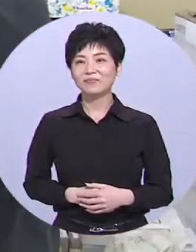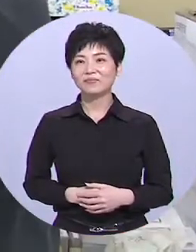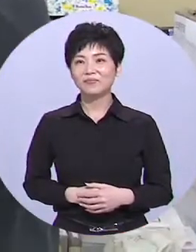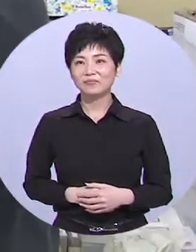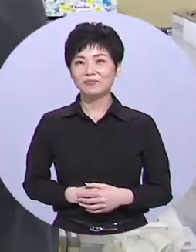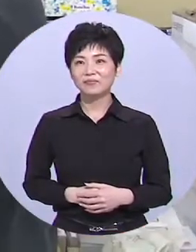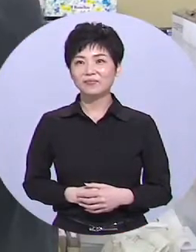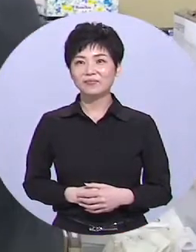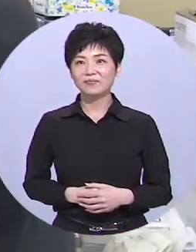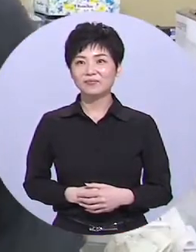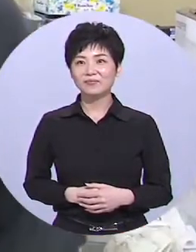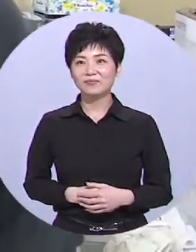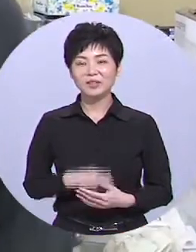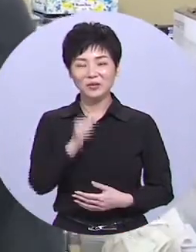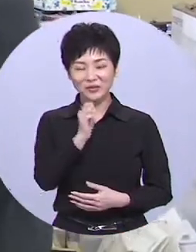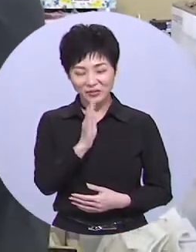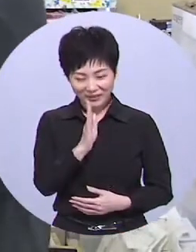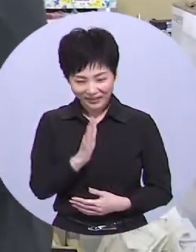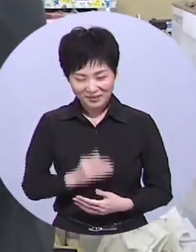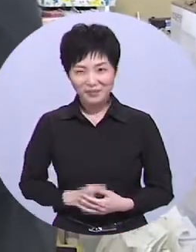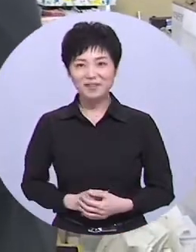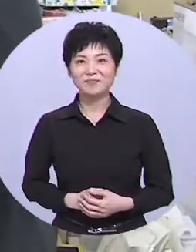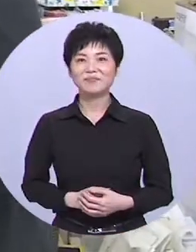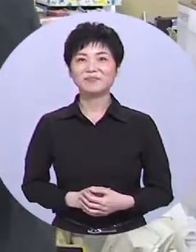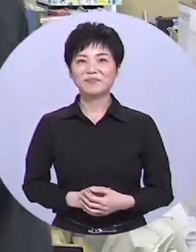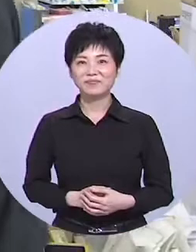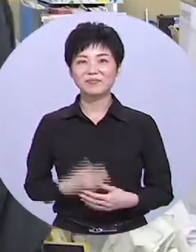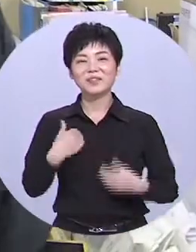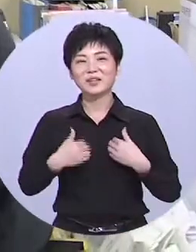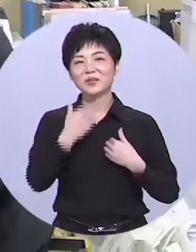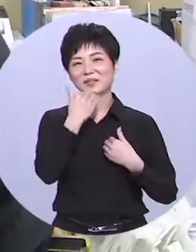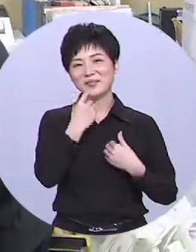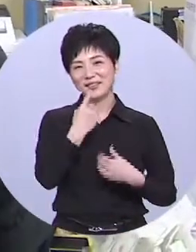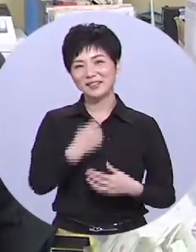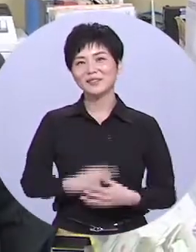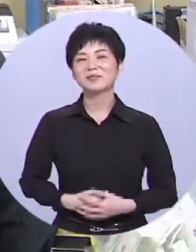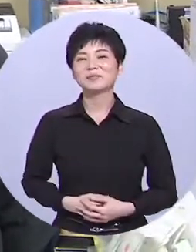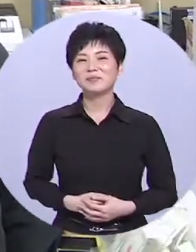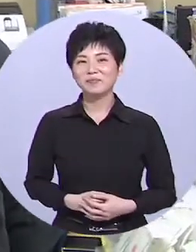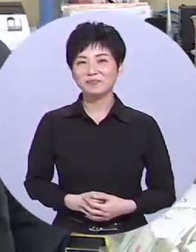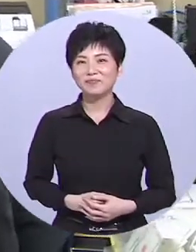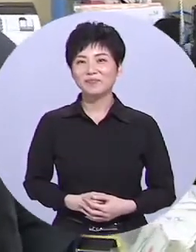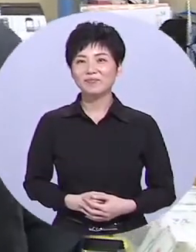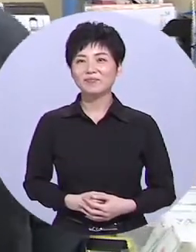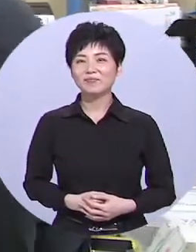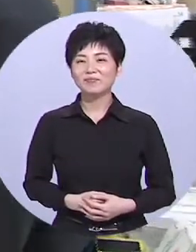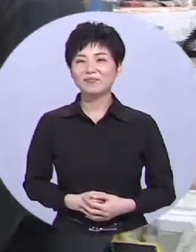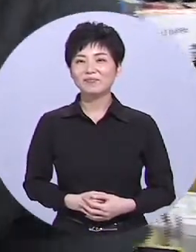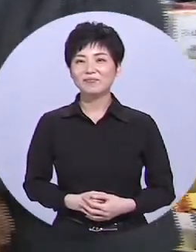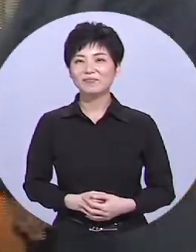仕上げをよろしくお願いします。 はい、かしこまりました。 はい、楽しみしてます。 ありがとうございました。 はい、ありがとうございました。 ありがとうございました。